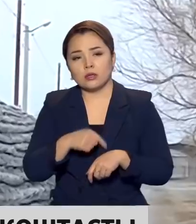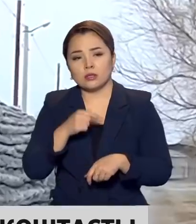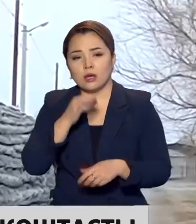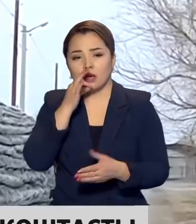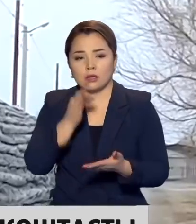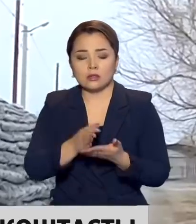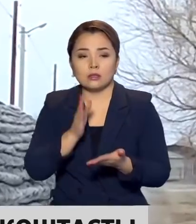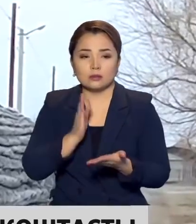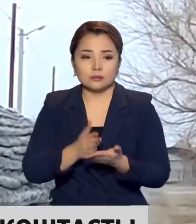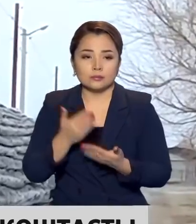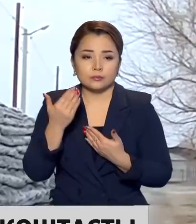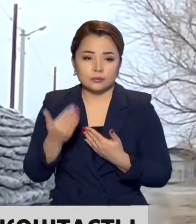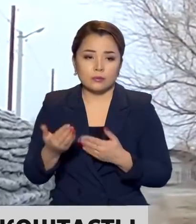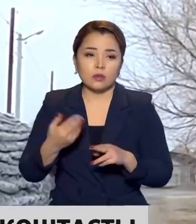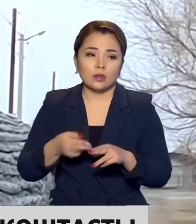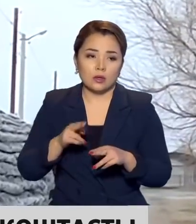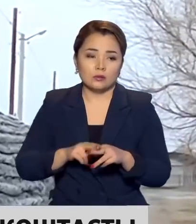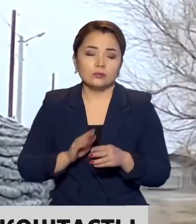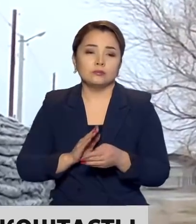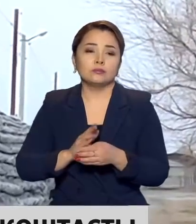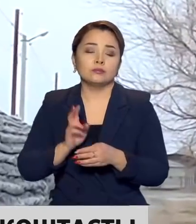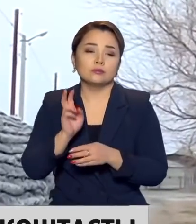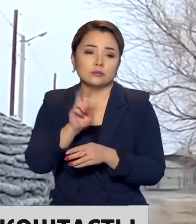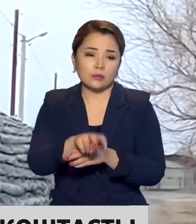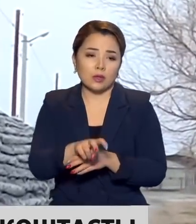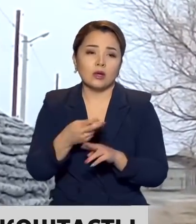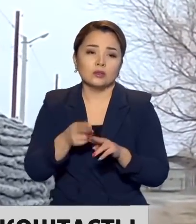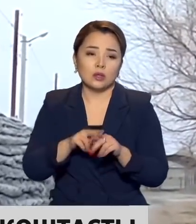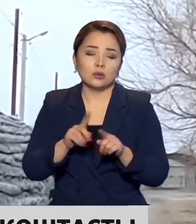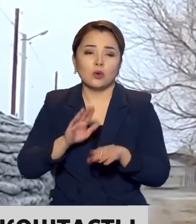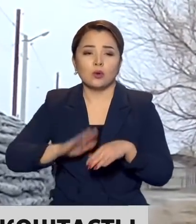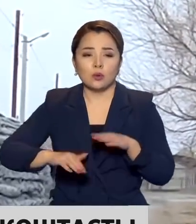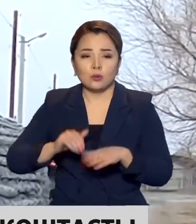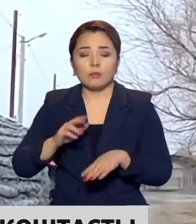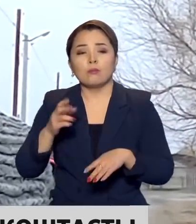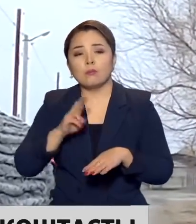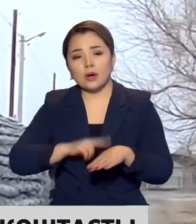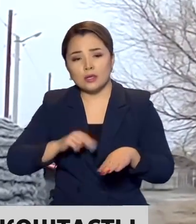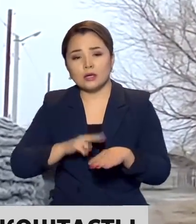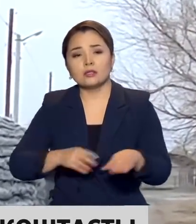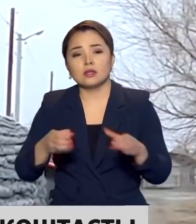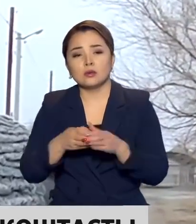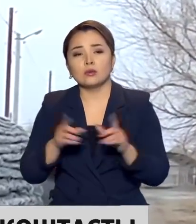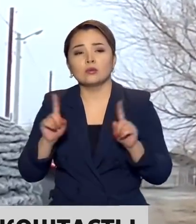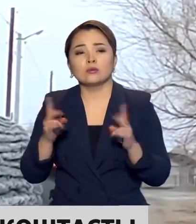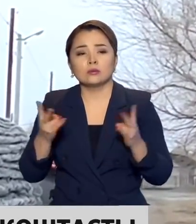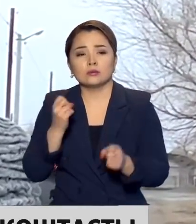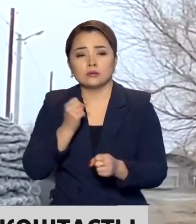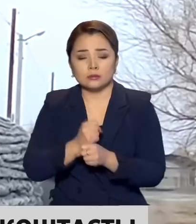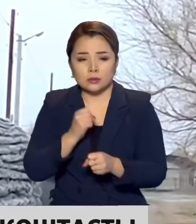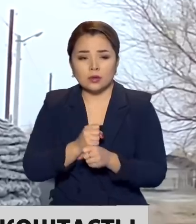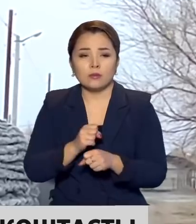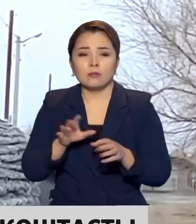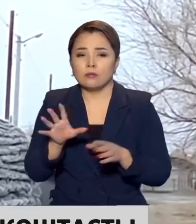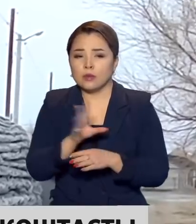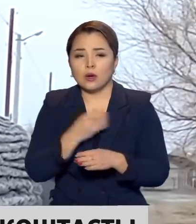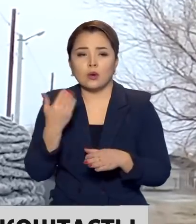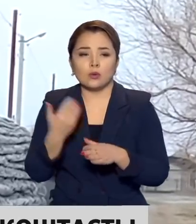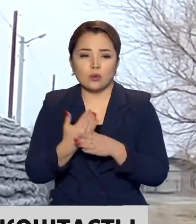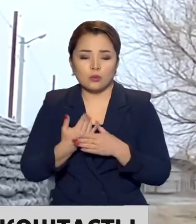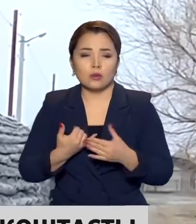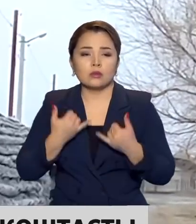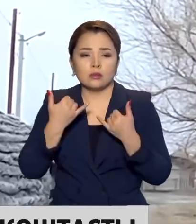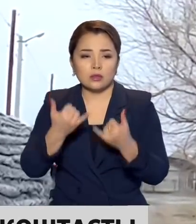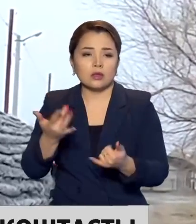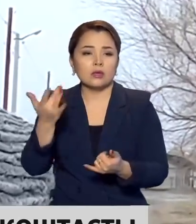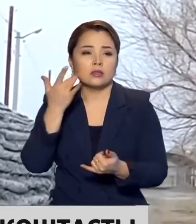айттық. Сондықтан бұл кісілерге жаңа кіріп айттым. Қолымыздан, біздің полиция департаментінің қолынан не келеді, сорлық барлық көмекті көрсетуге